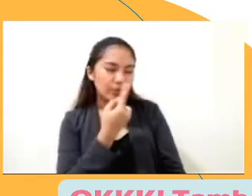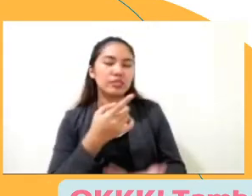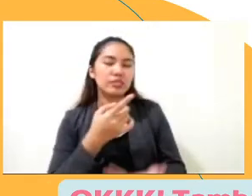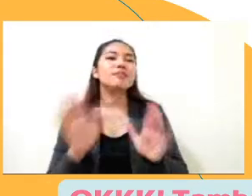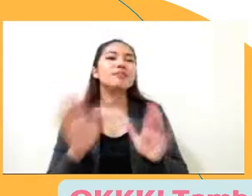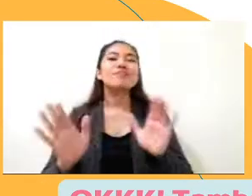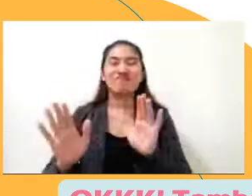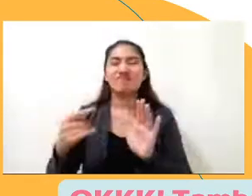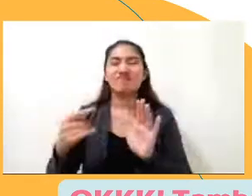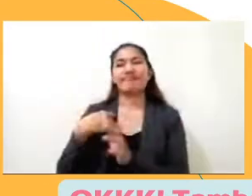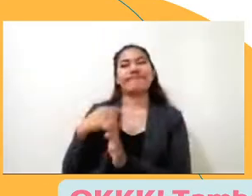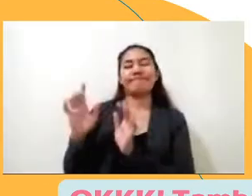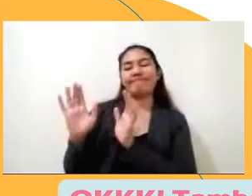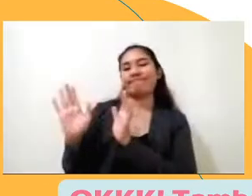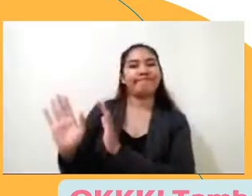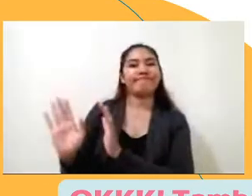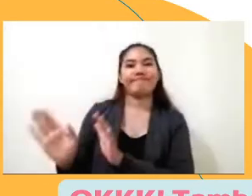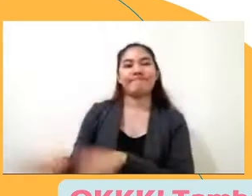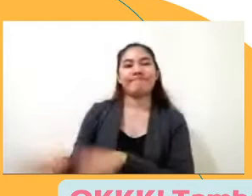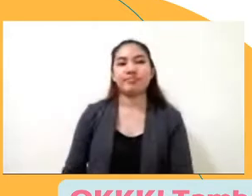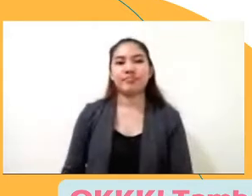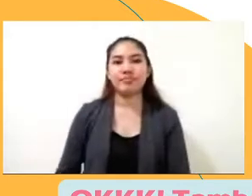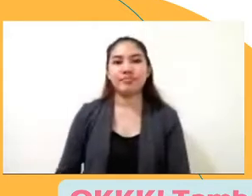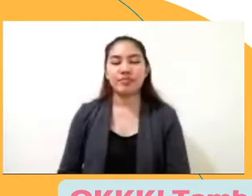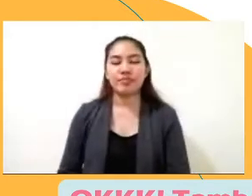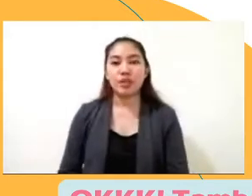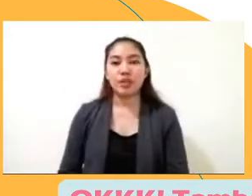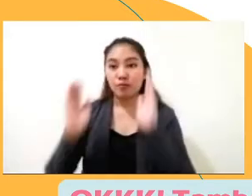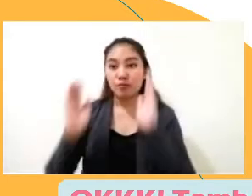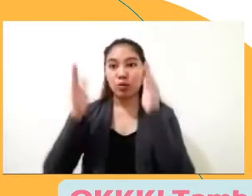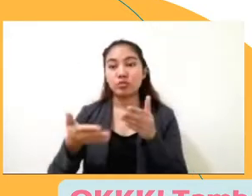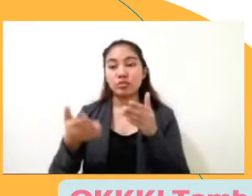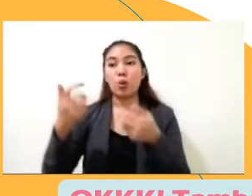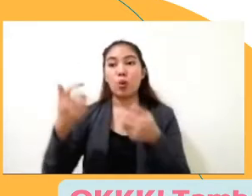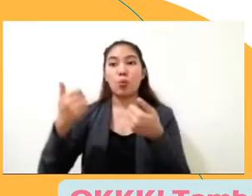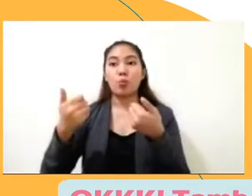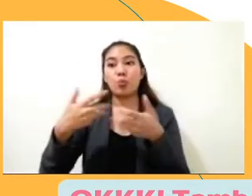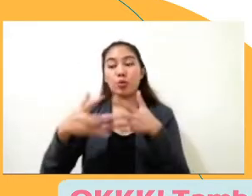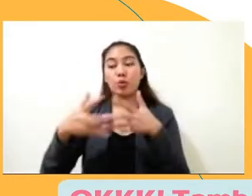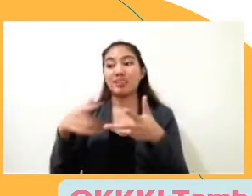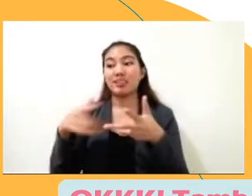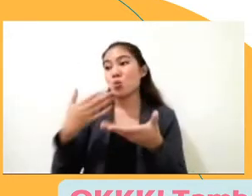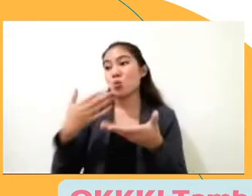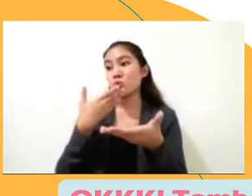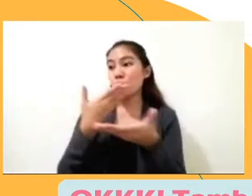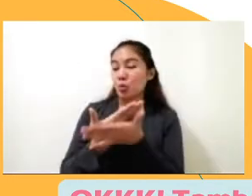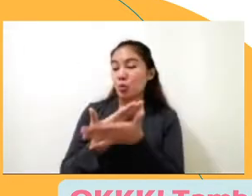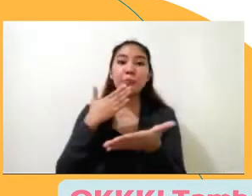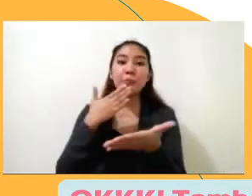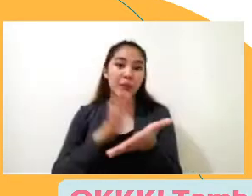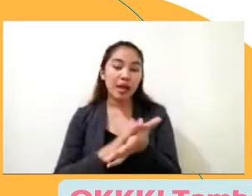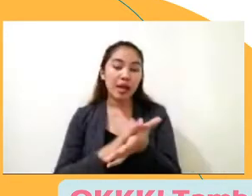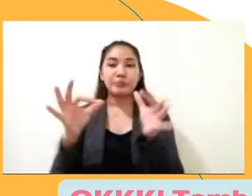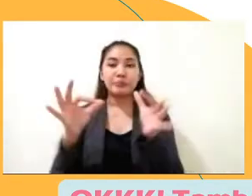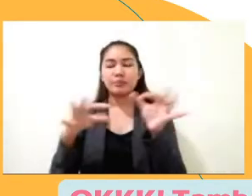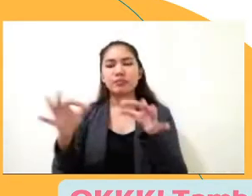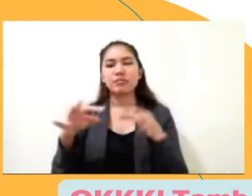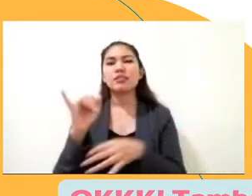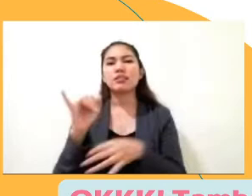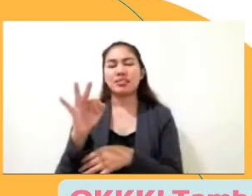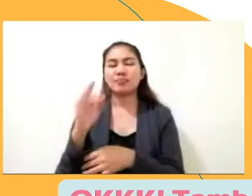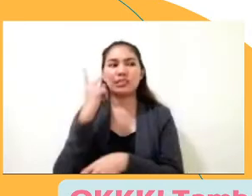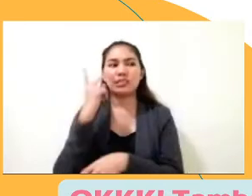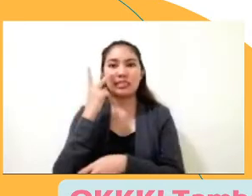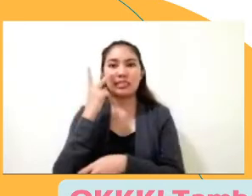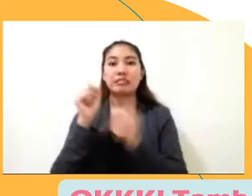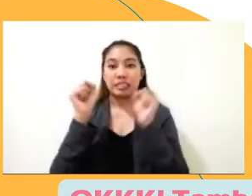Ang titingnan ko lang ay whether it is a good or a bad criticism, ay kung sa tingin ko ay mababago